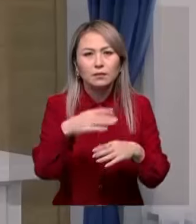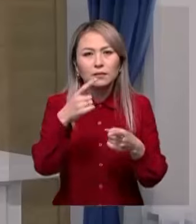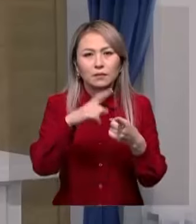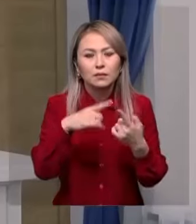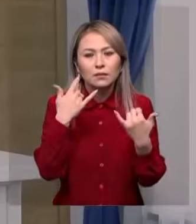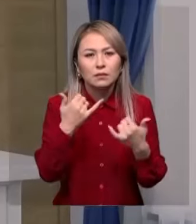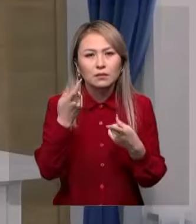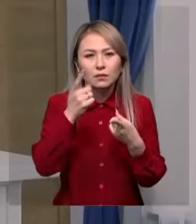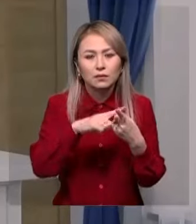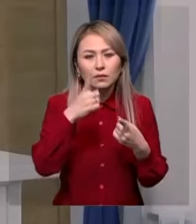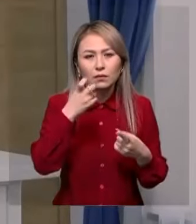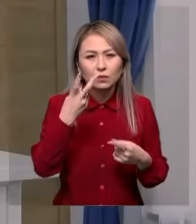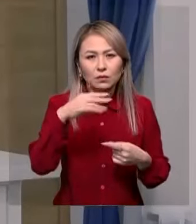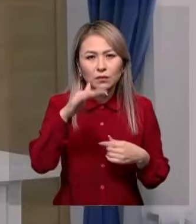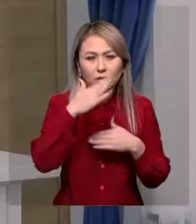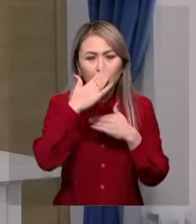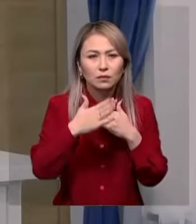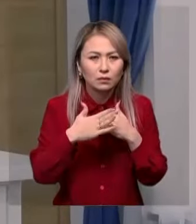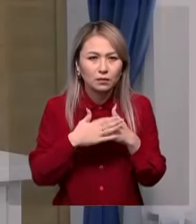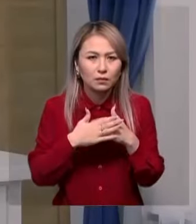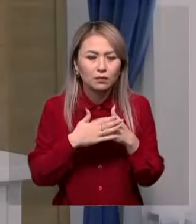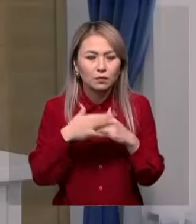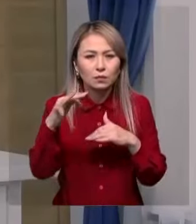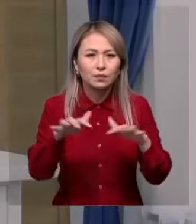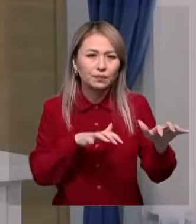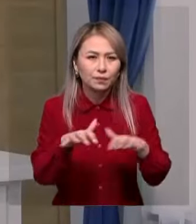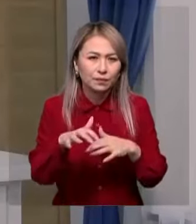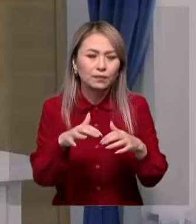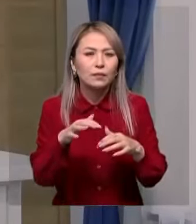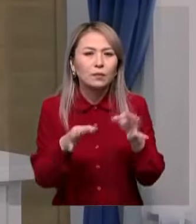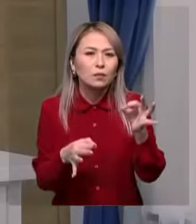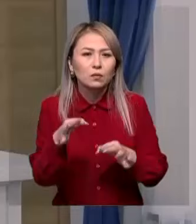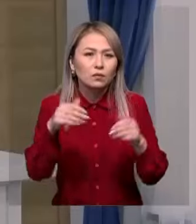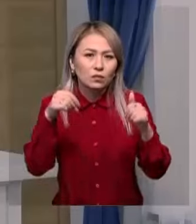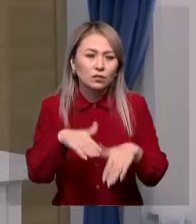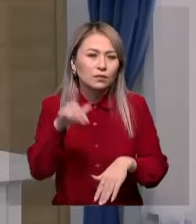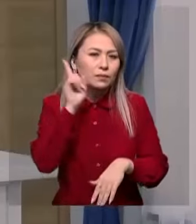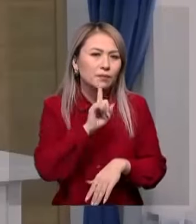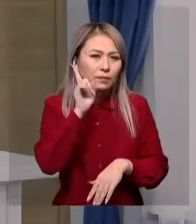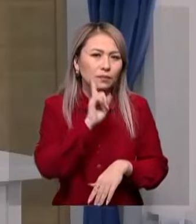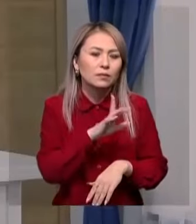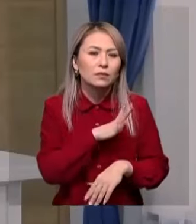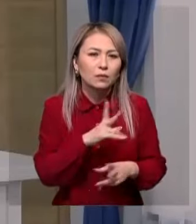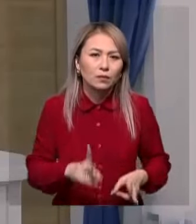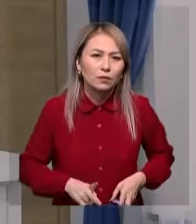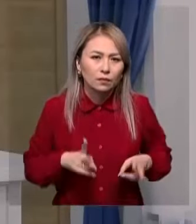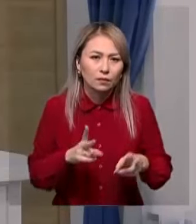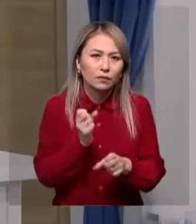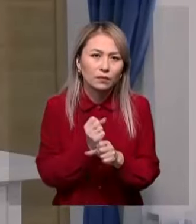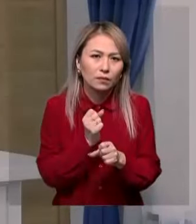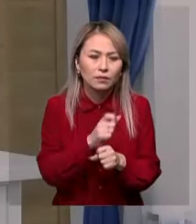шаралардың барысында 120 миллион теңге бюджет қаражатының жымқыру фактісі анықталды. Сол факт бойынша қазіргі уақытта департаментпен қылмыстық іс қозғалып,